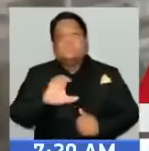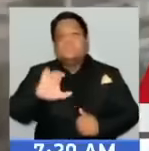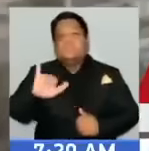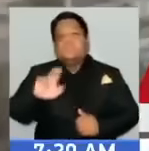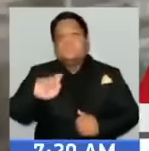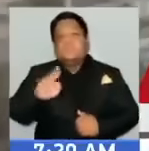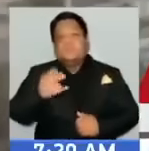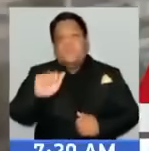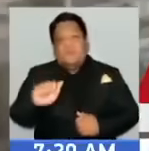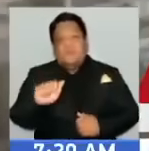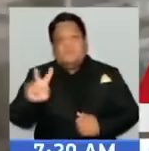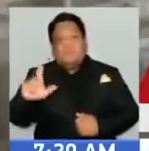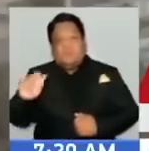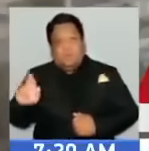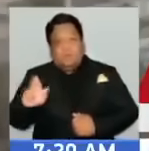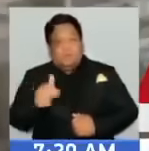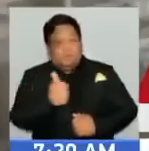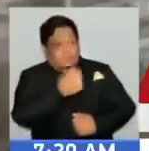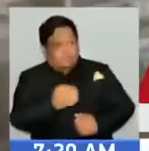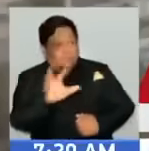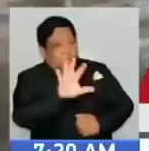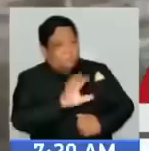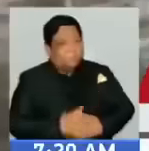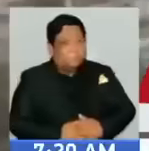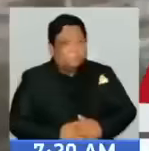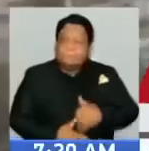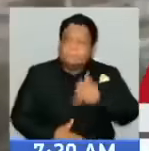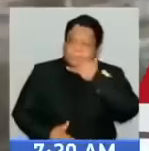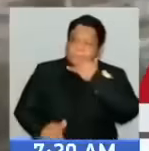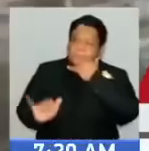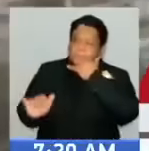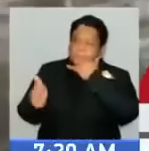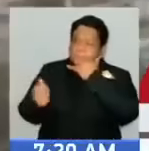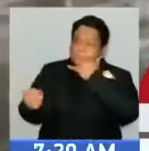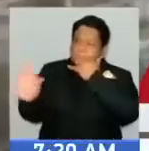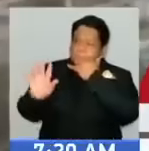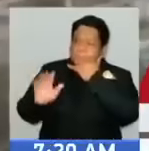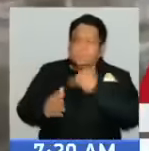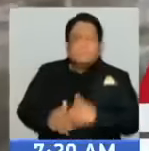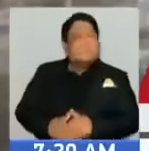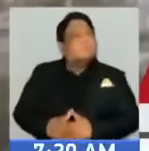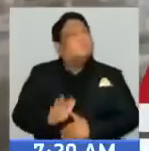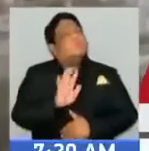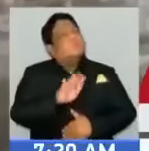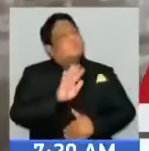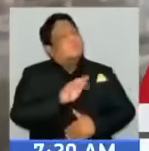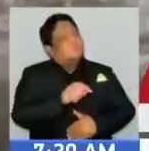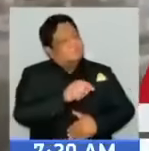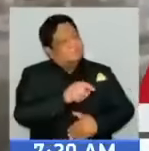oo. Bakit po tinututulan itong reclamation project sa Manila Bay?